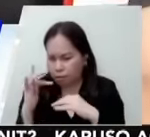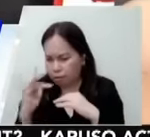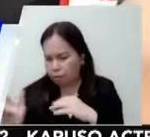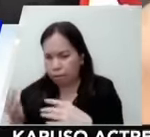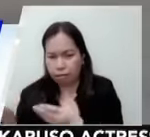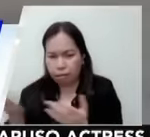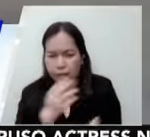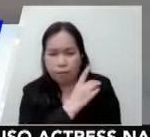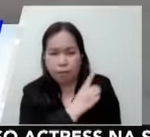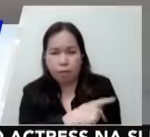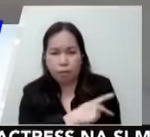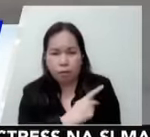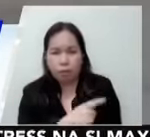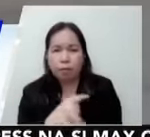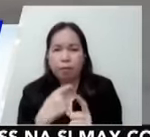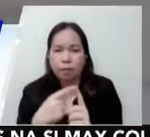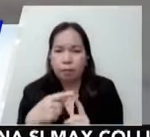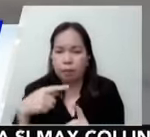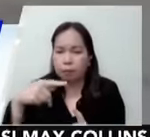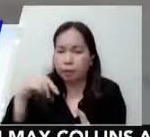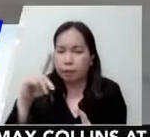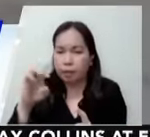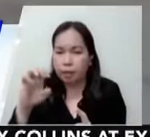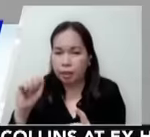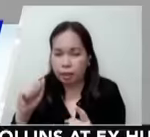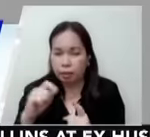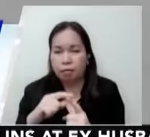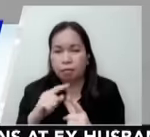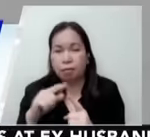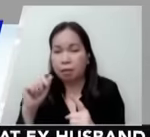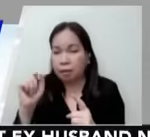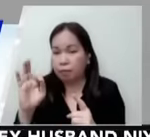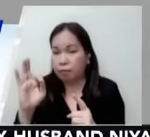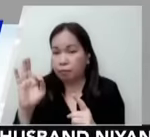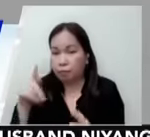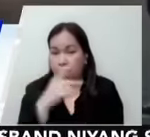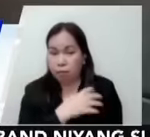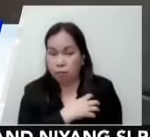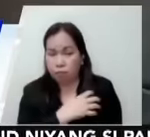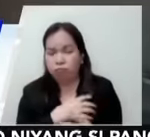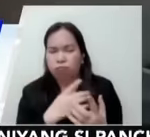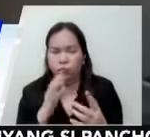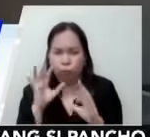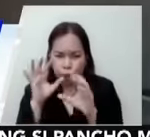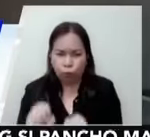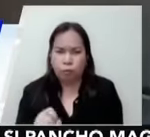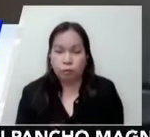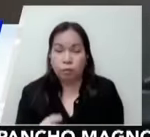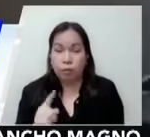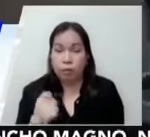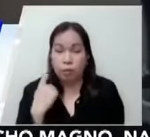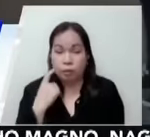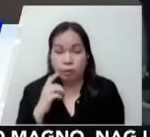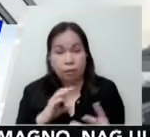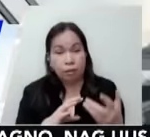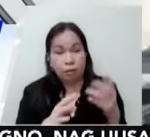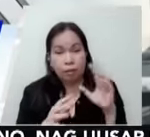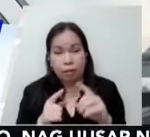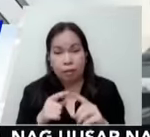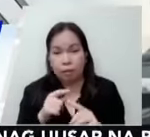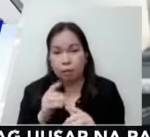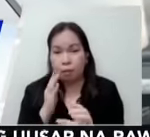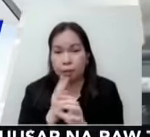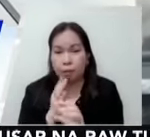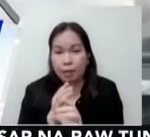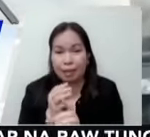sasakyan ng PIDEA at AFP na dumaan ng hindi naka-duty. Pero ang pinakanawindang kanina ay ang shuttle bus mismo ng